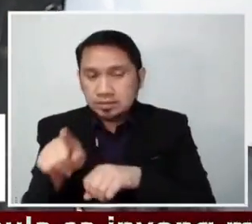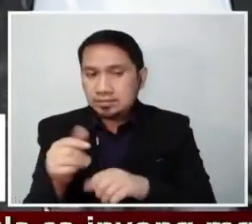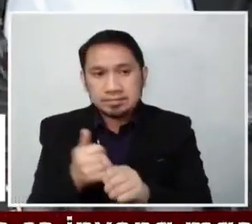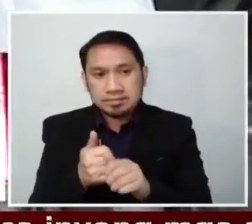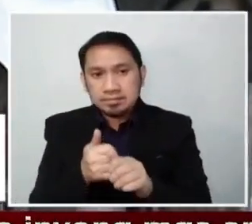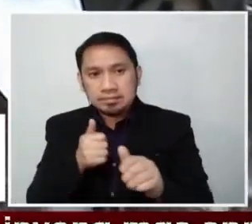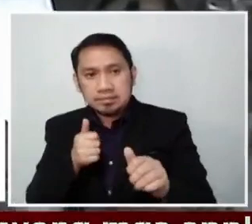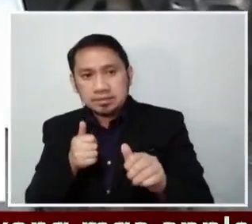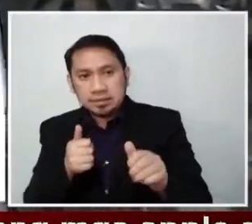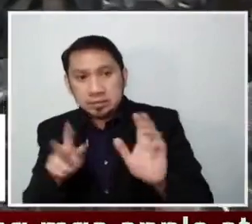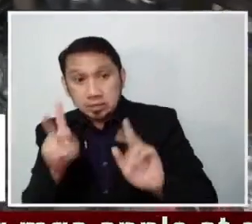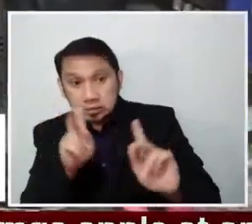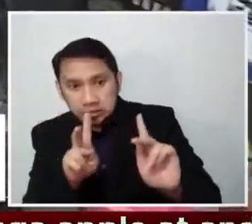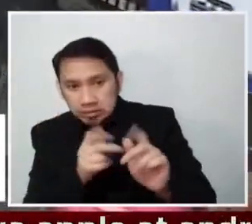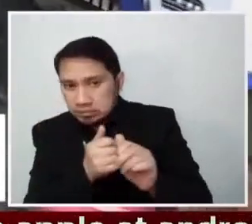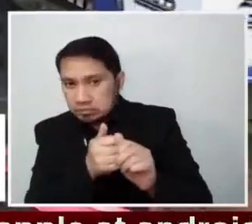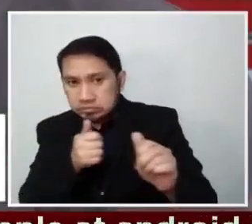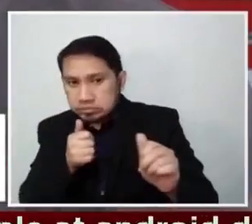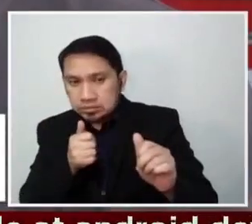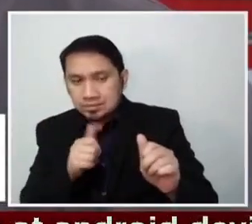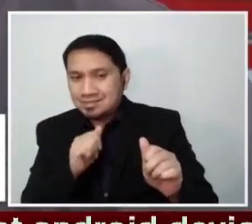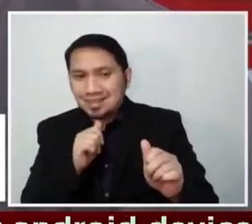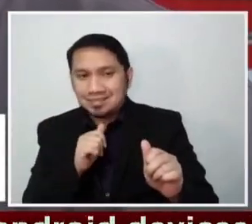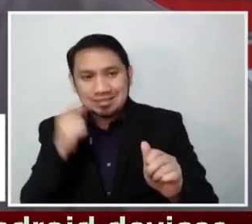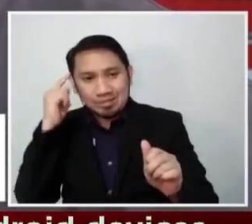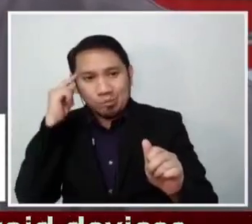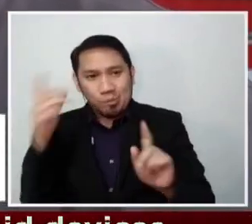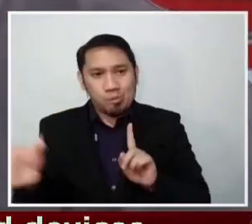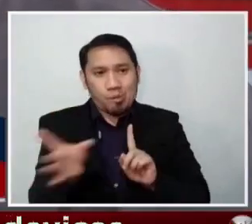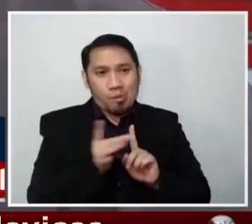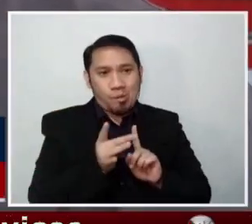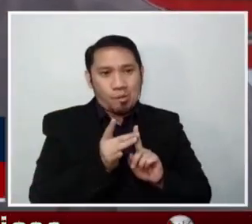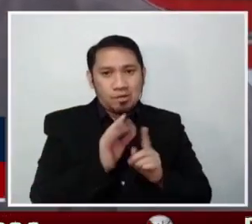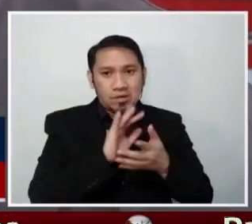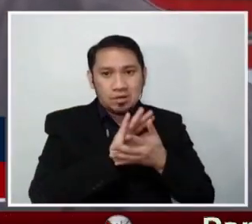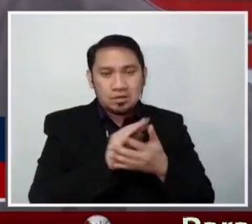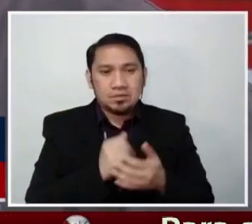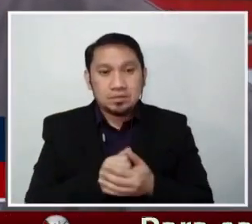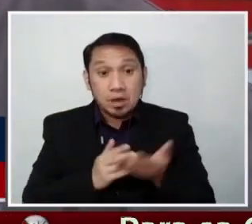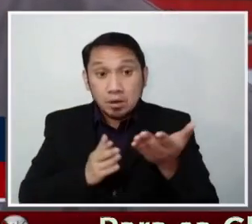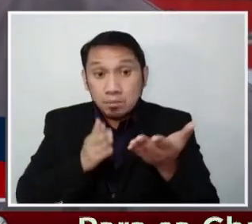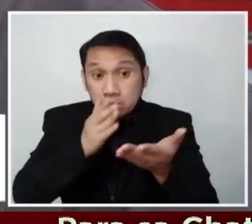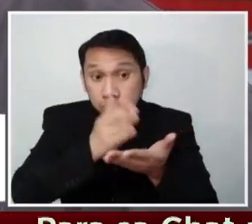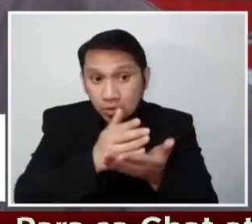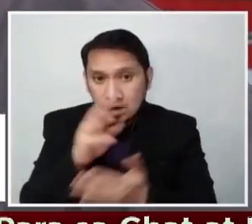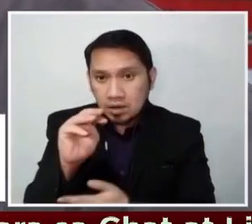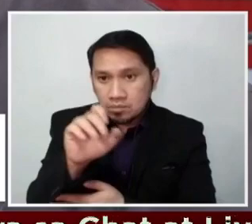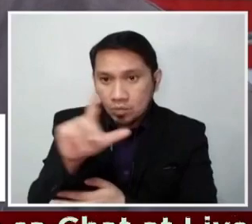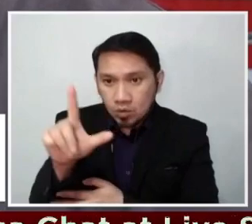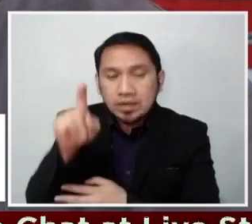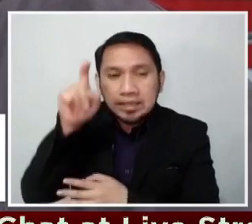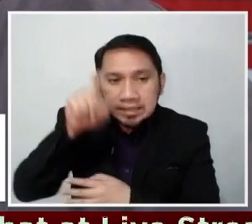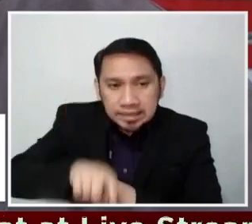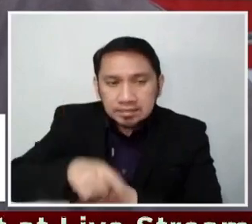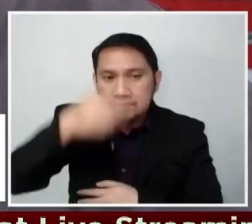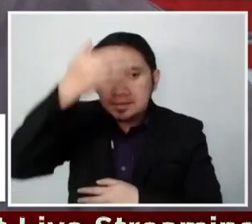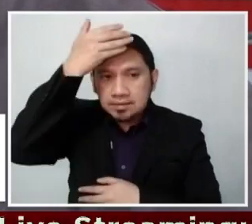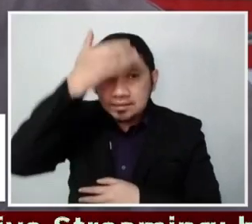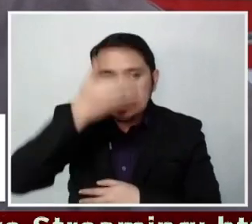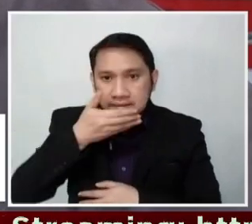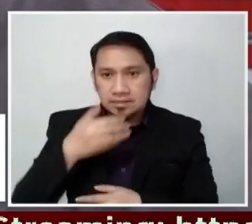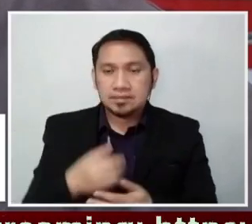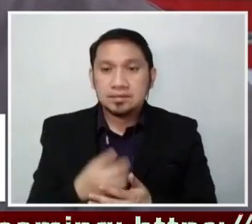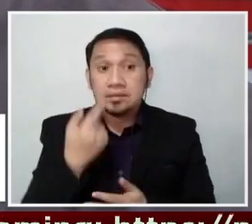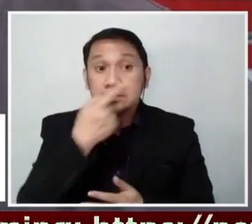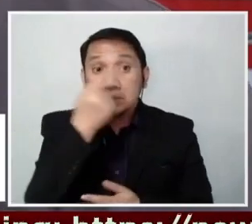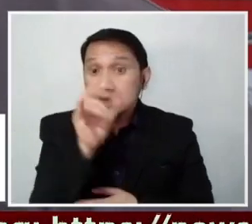tao para hindi mahawa sa COVID. Kung pupunta ako ng mall, kailangan mo pa rin mag-face shield. Dahil gawa ng kung